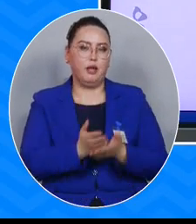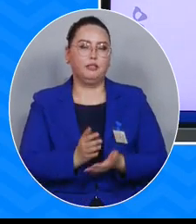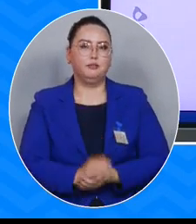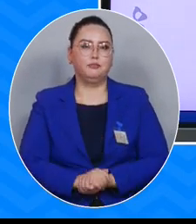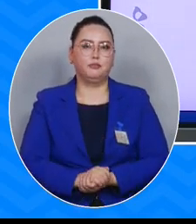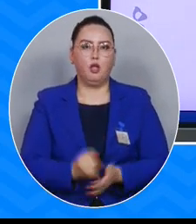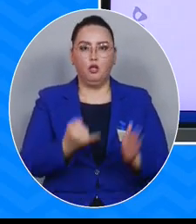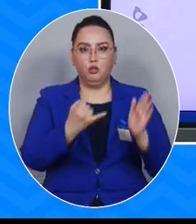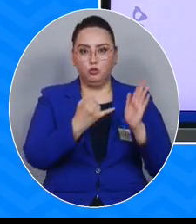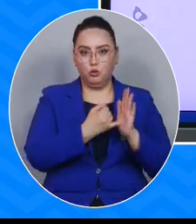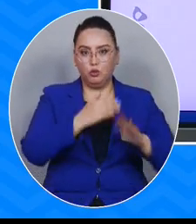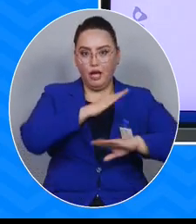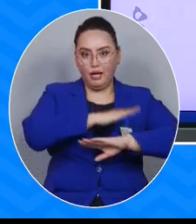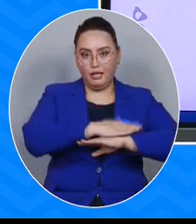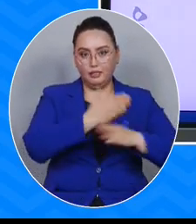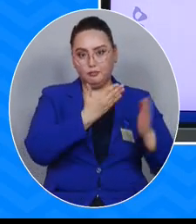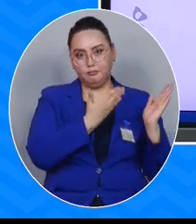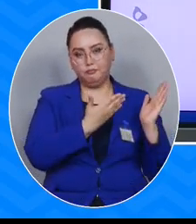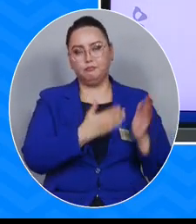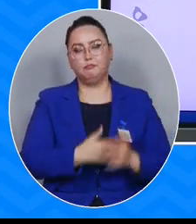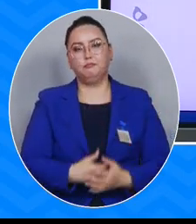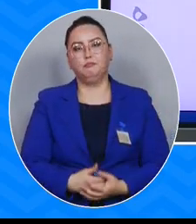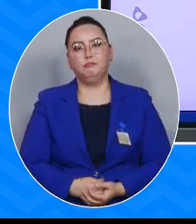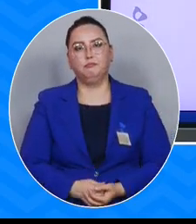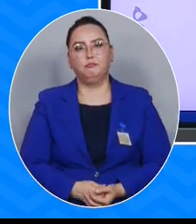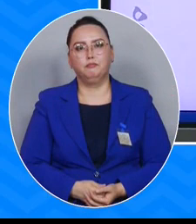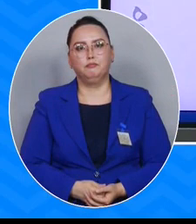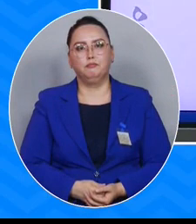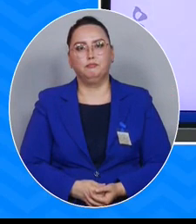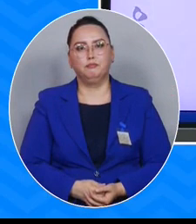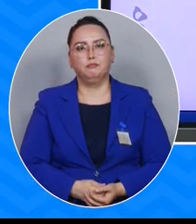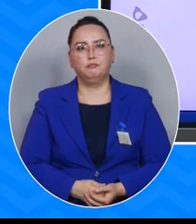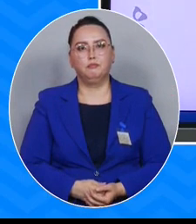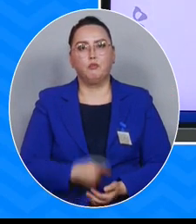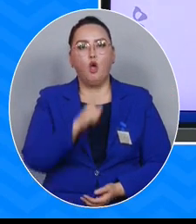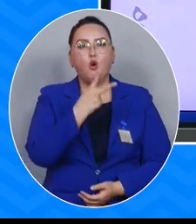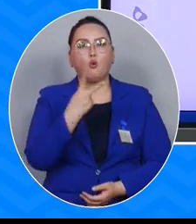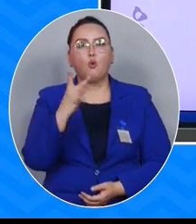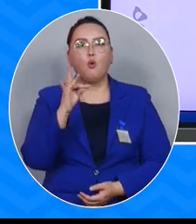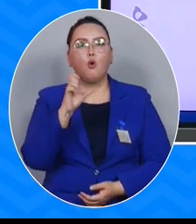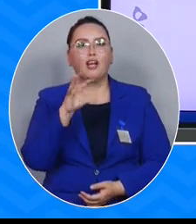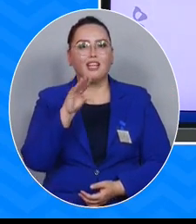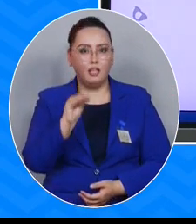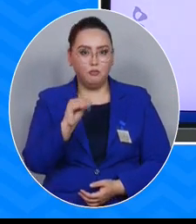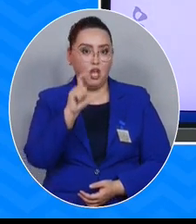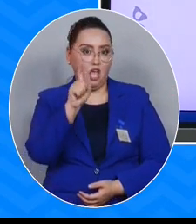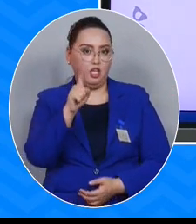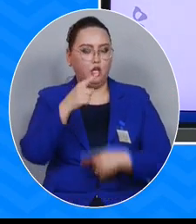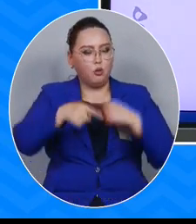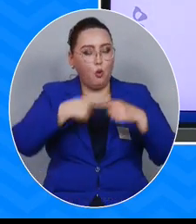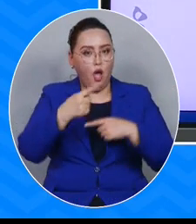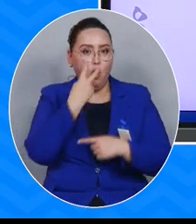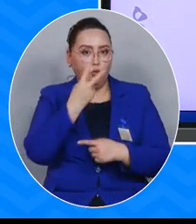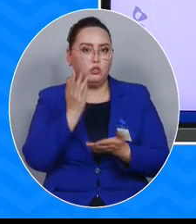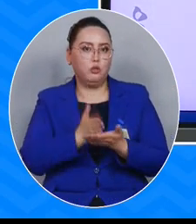алдартаа хөмөсэн заахтээл намтар өдэрээн дээмдэглээл өөлөөлээг мэдээ зээрэг эхэн орансагэн дараалал өвчээр шалхэнээ өөлэдоо холбооо